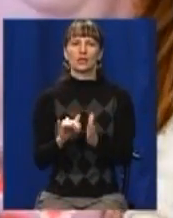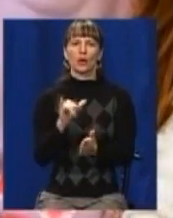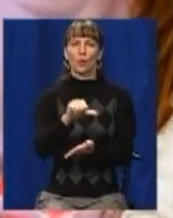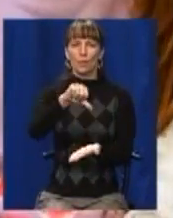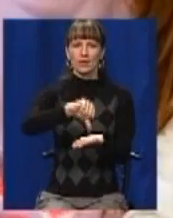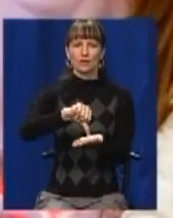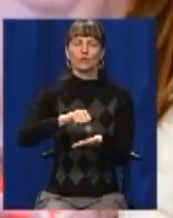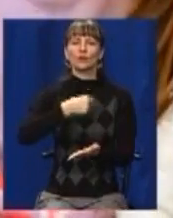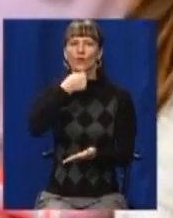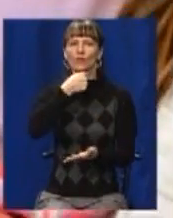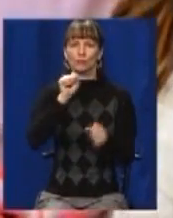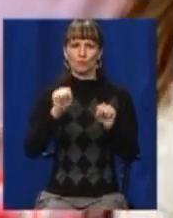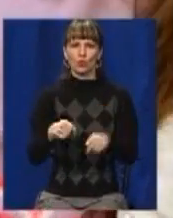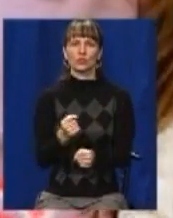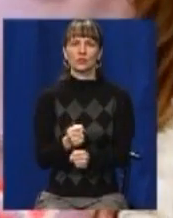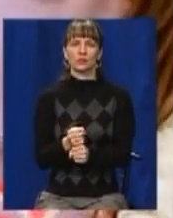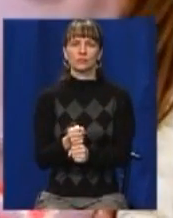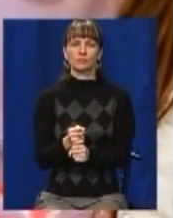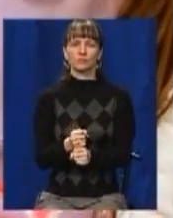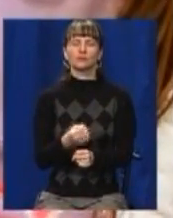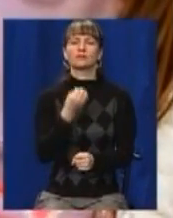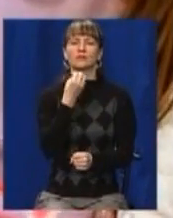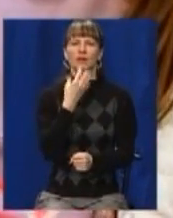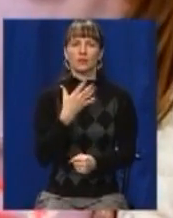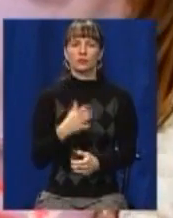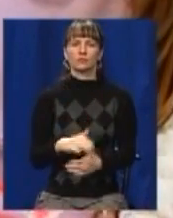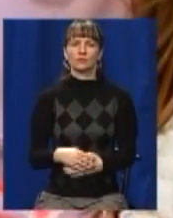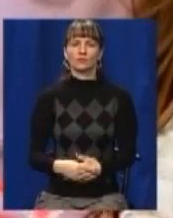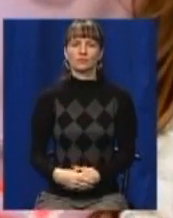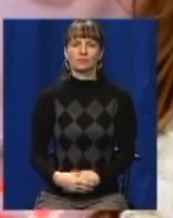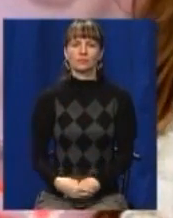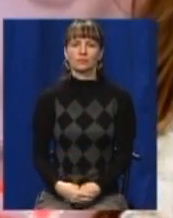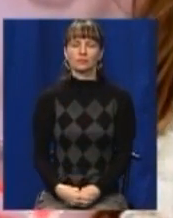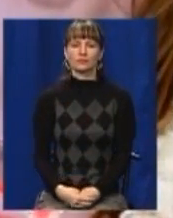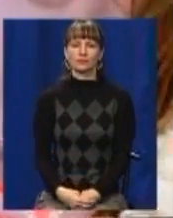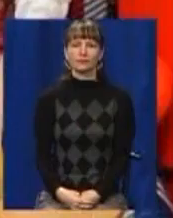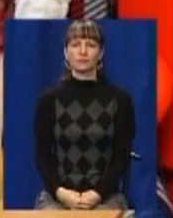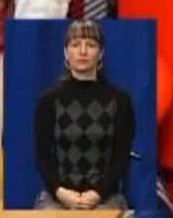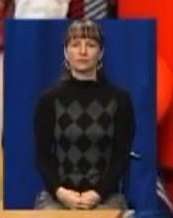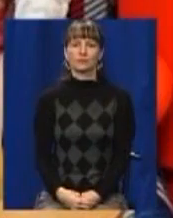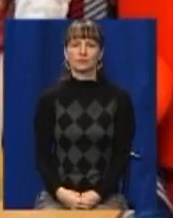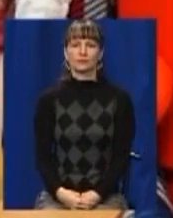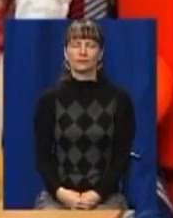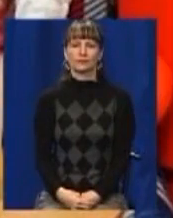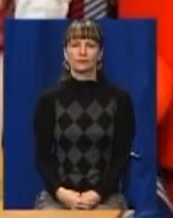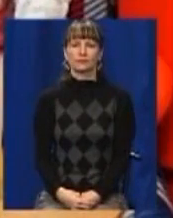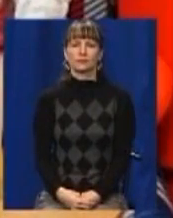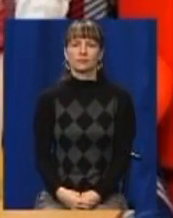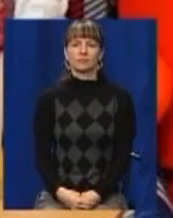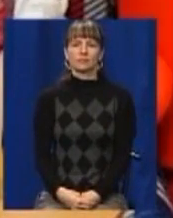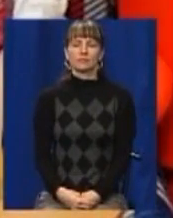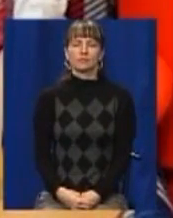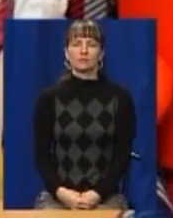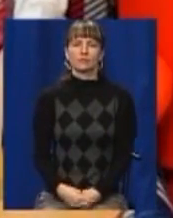присутності дорослих це можна робити. Добре? Да. Ну, гаразд. Для цього